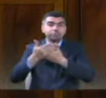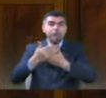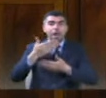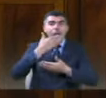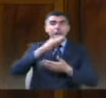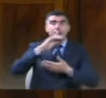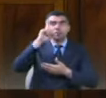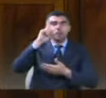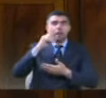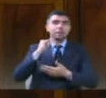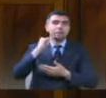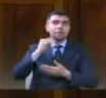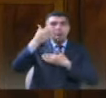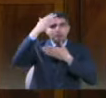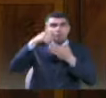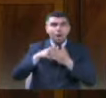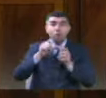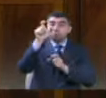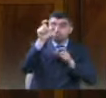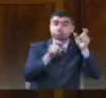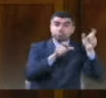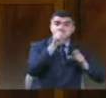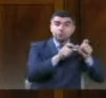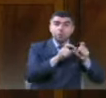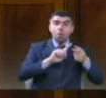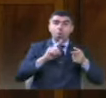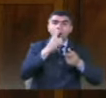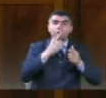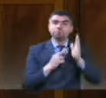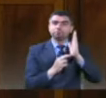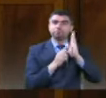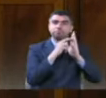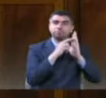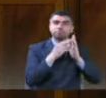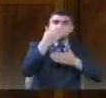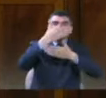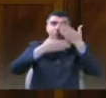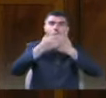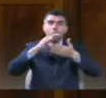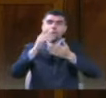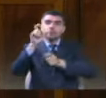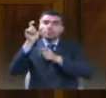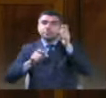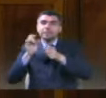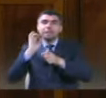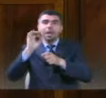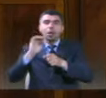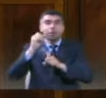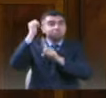المغرب هي طاقته البشرية الخلوقة والخلاقة ورأس ماله البشري الذي